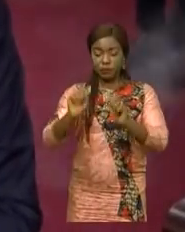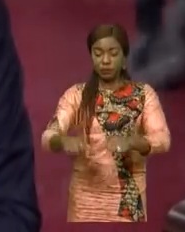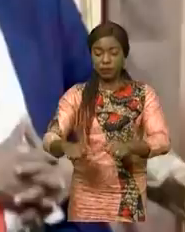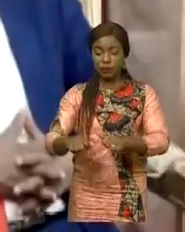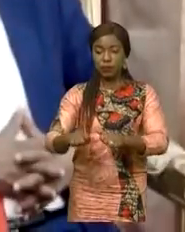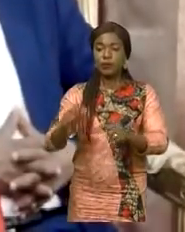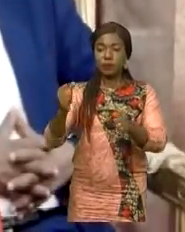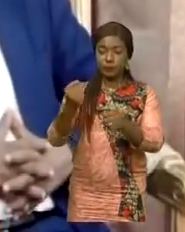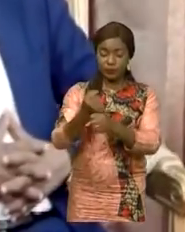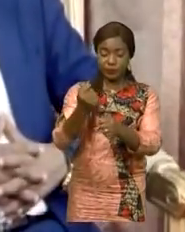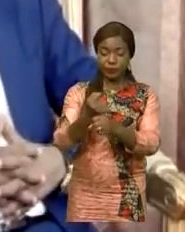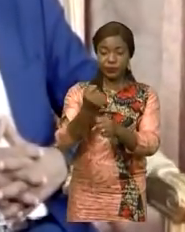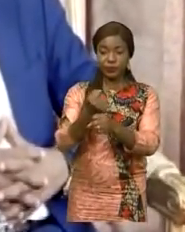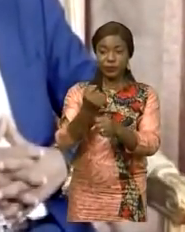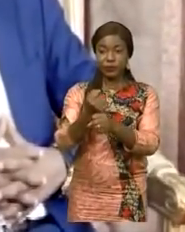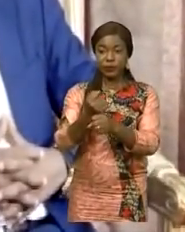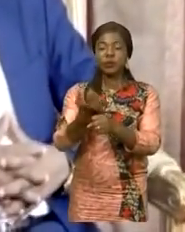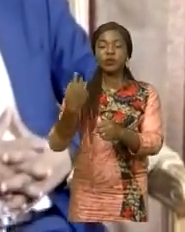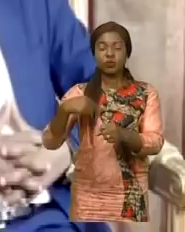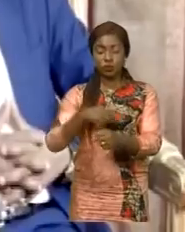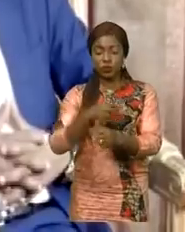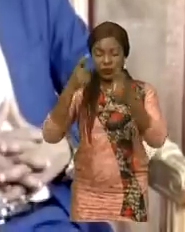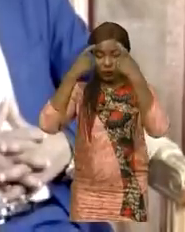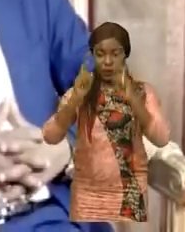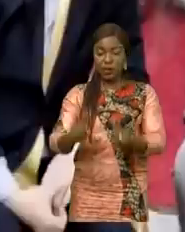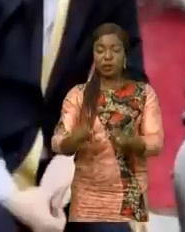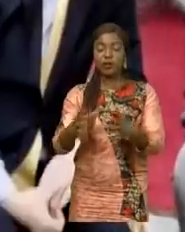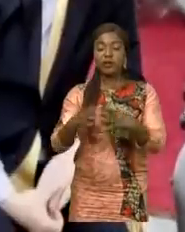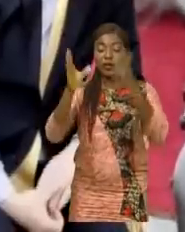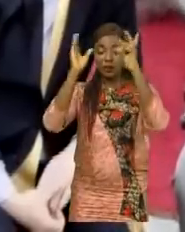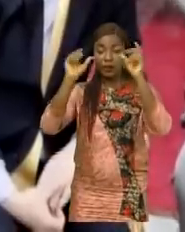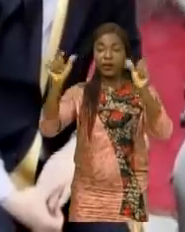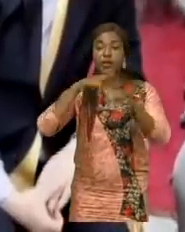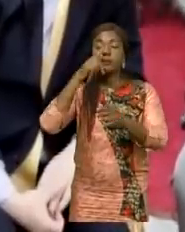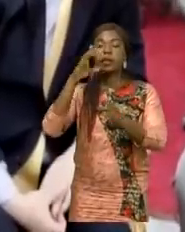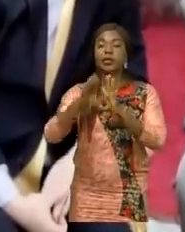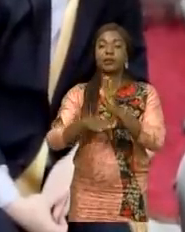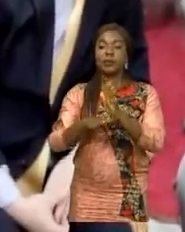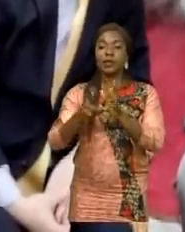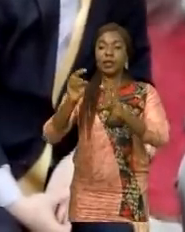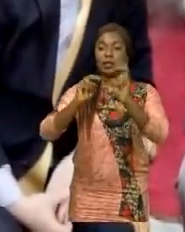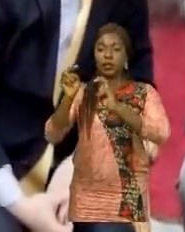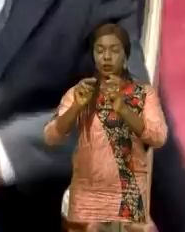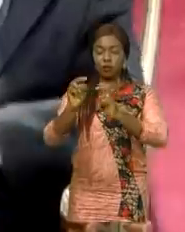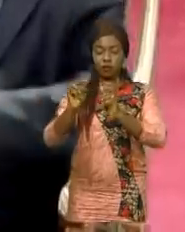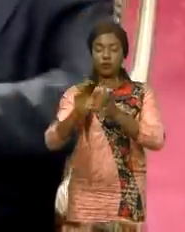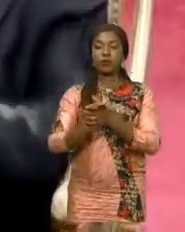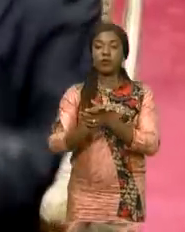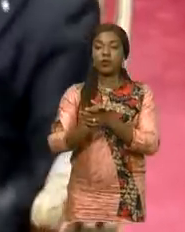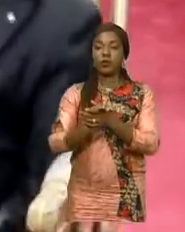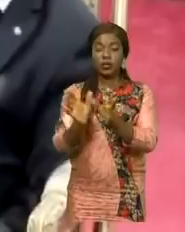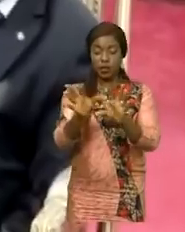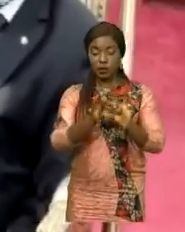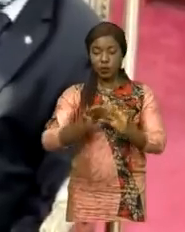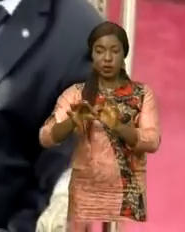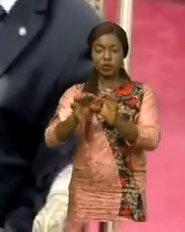à forte actuellement nous nous sommes mis d'accord avec le président de l'assemblée nationale que le niveau de la coopération actuelle est